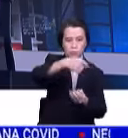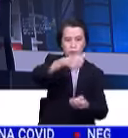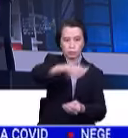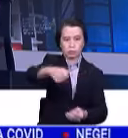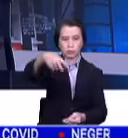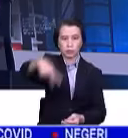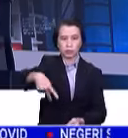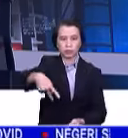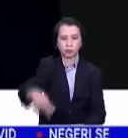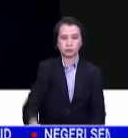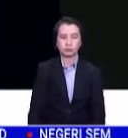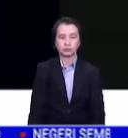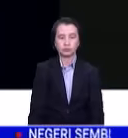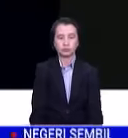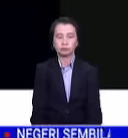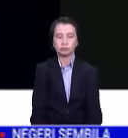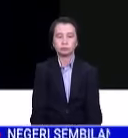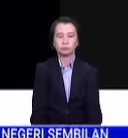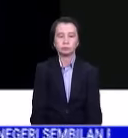Pasifik.